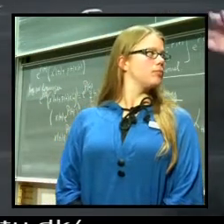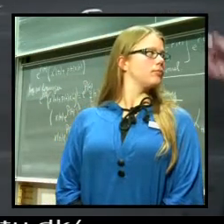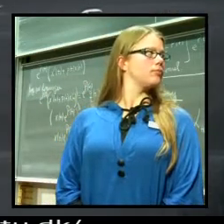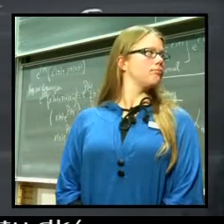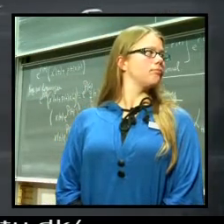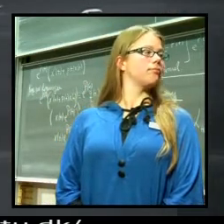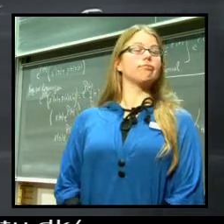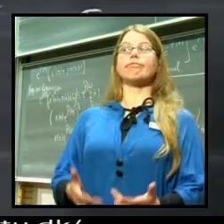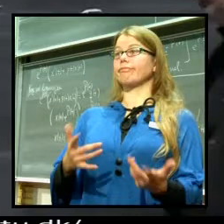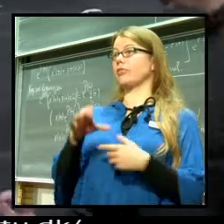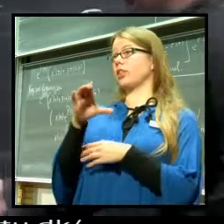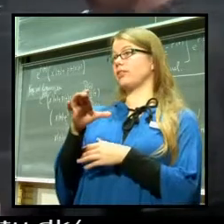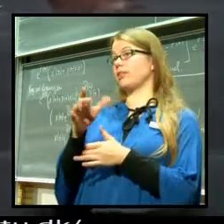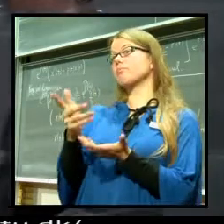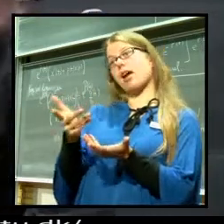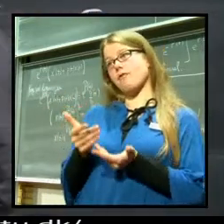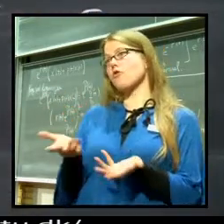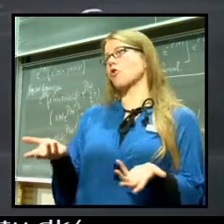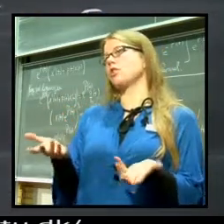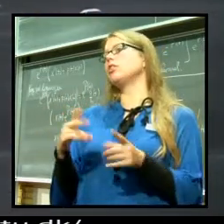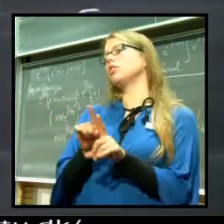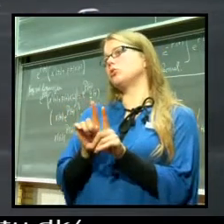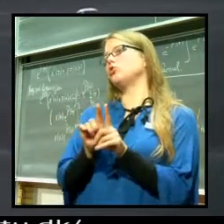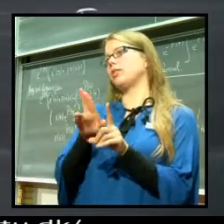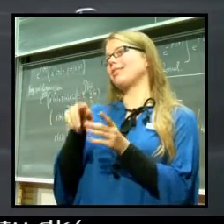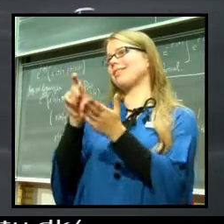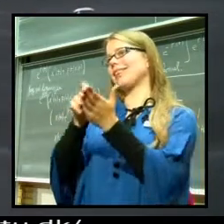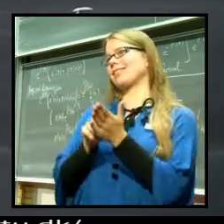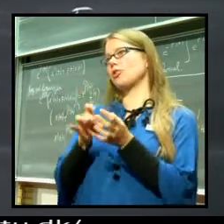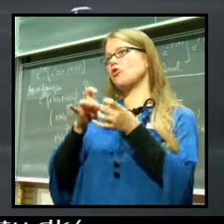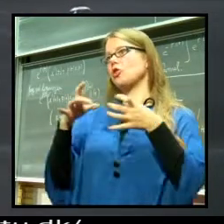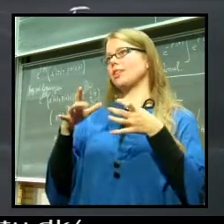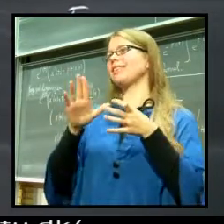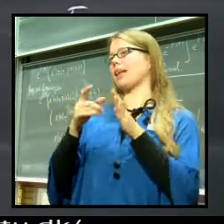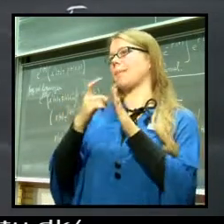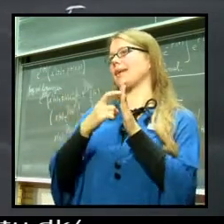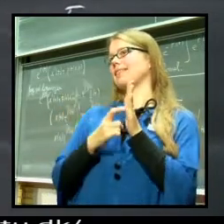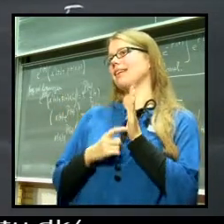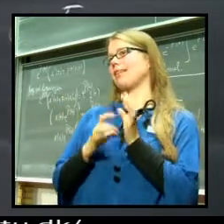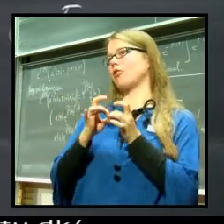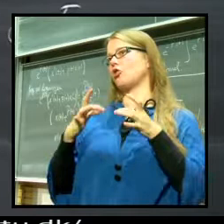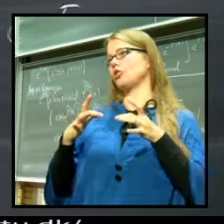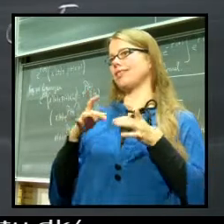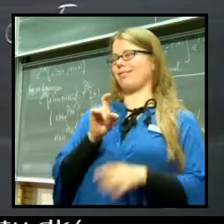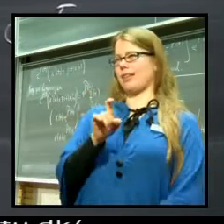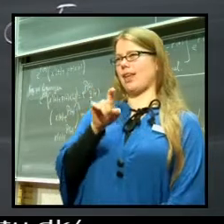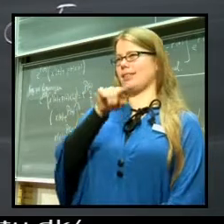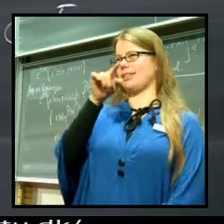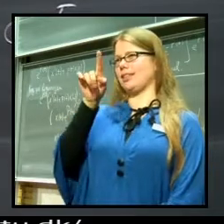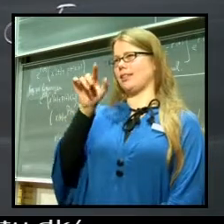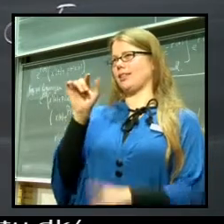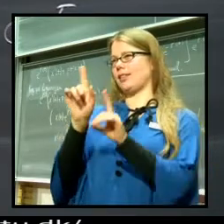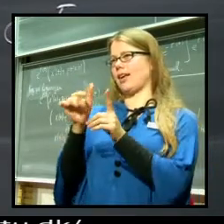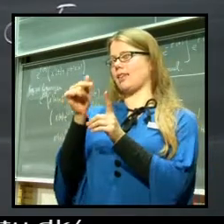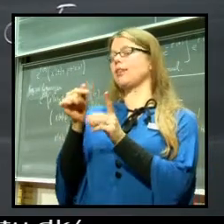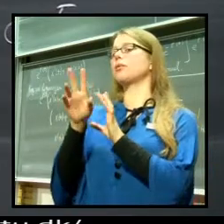Så har vi vores c, og det vil sige, så kan jeg skrive vores løsning op. Den betingede løsning, x tilde af t, er lige